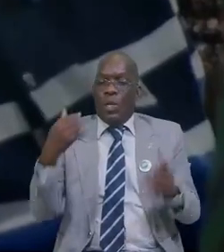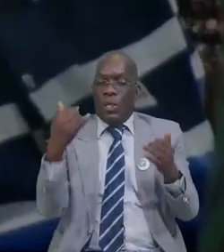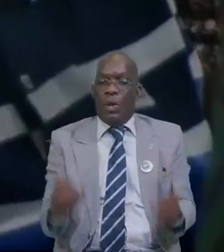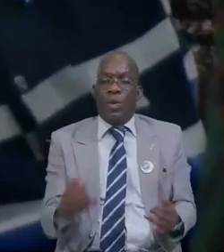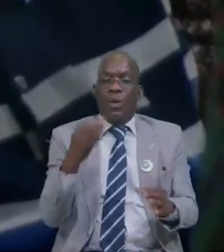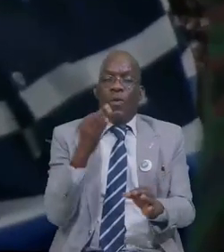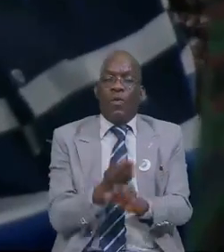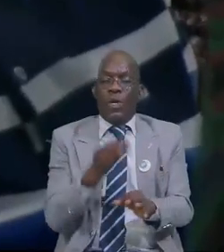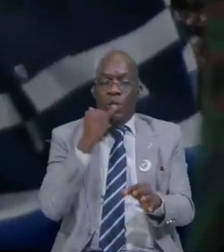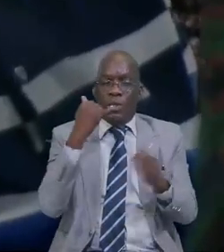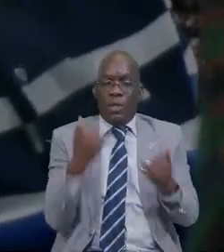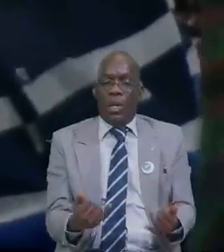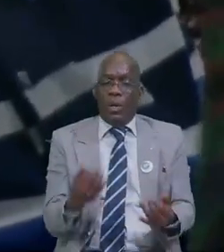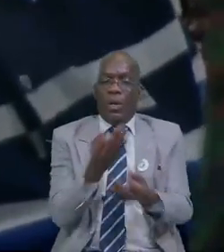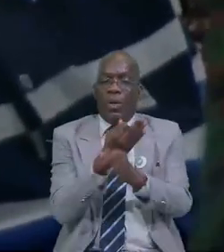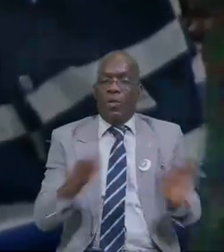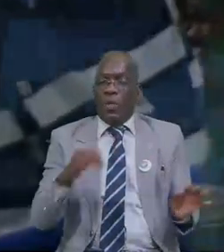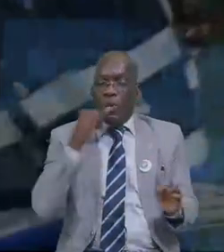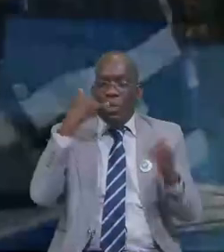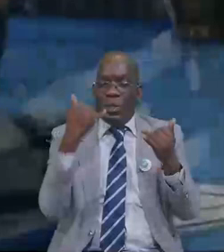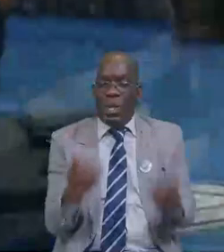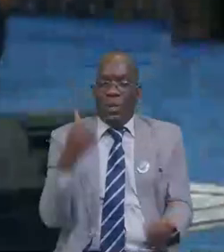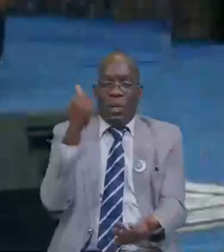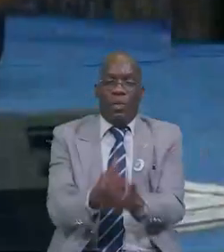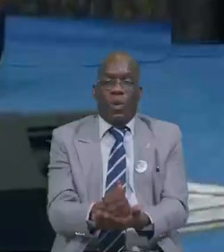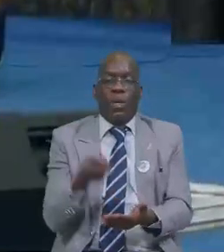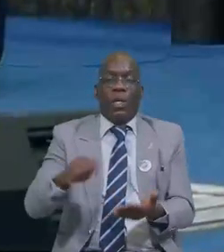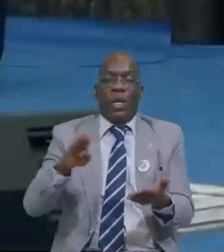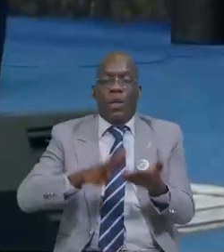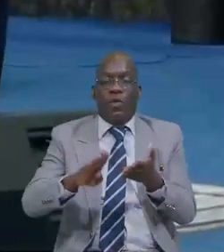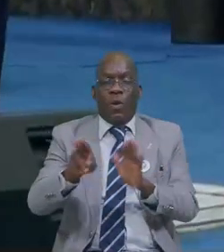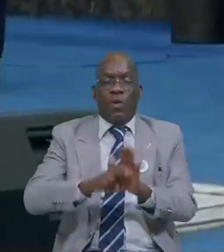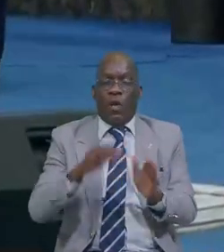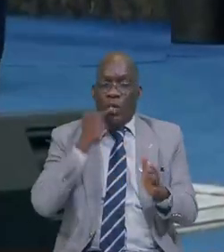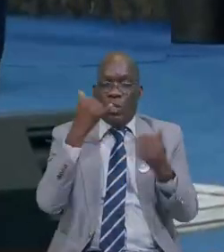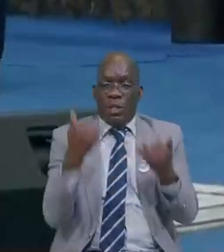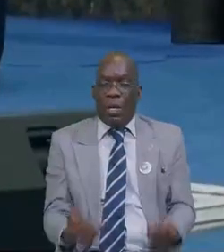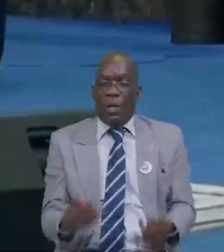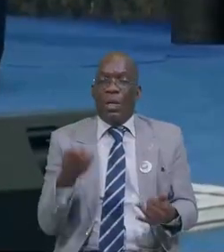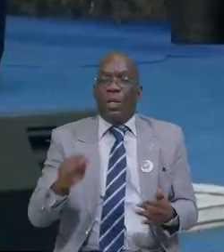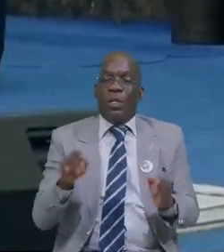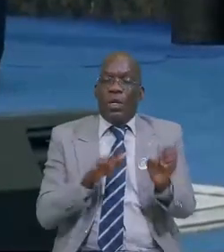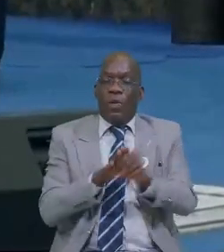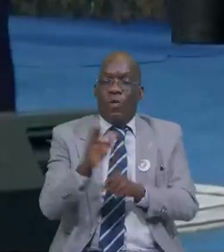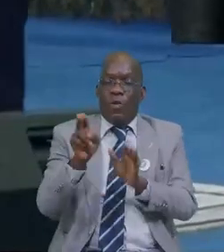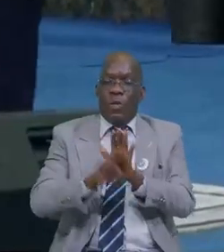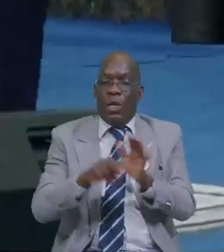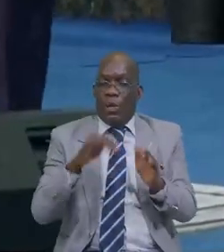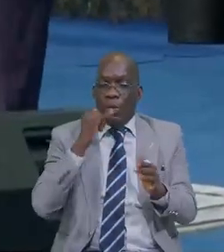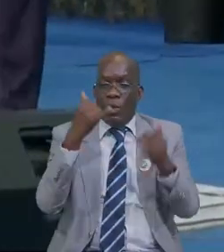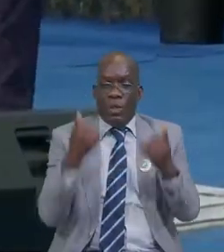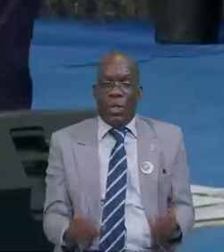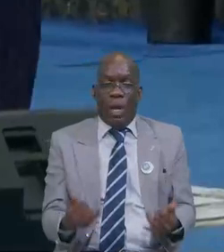maintenant, la foi c'est maintenant. Ta libération, c'est maintenant. Le pardon, c'est maintenant. La plénitude,